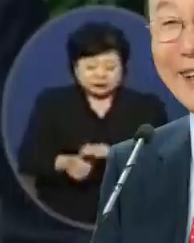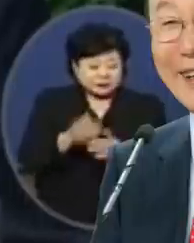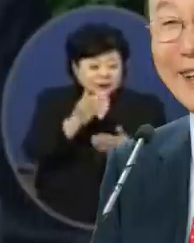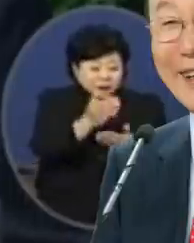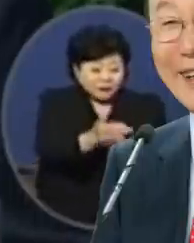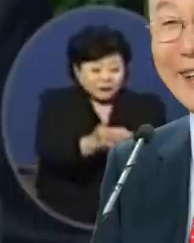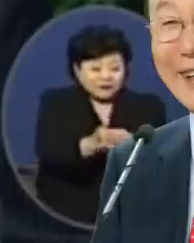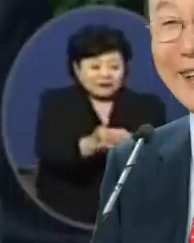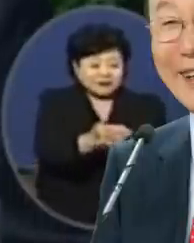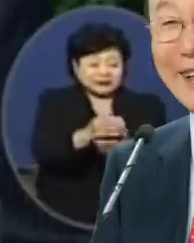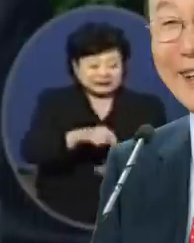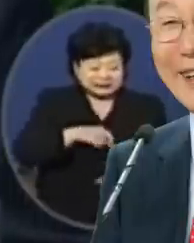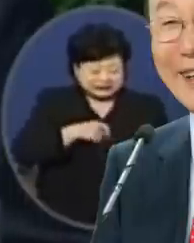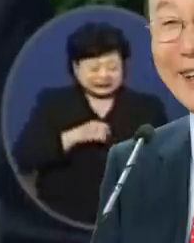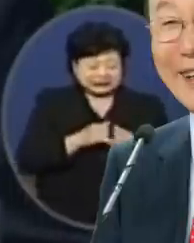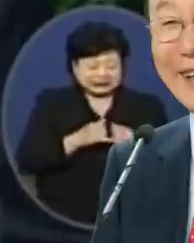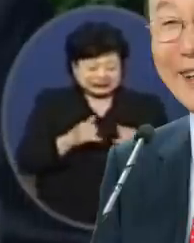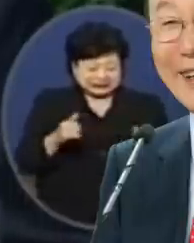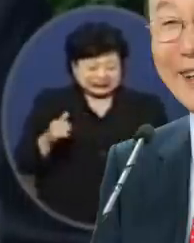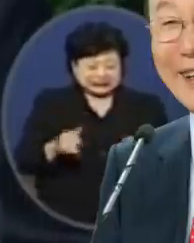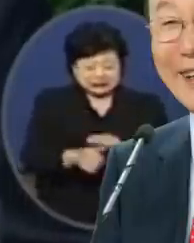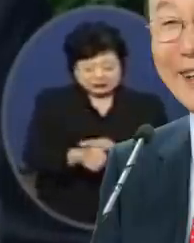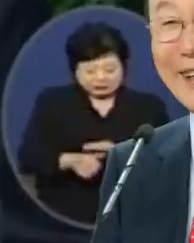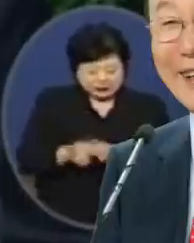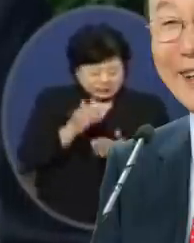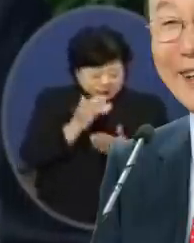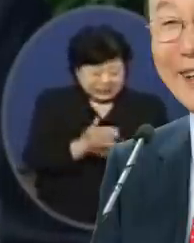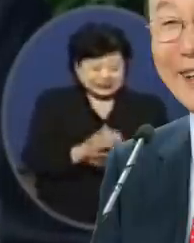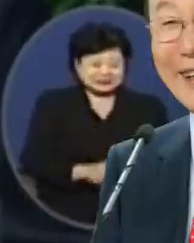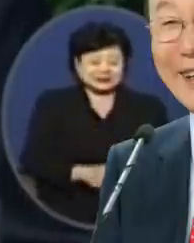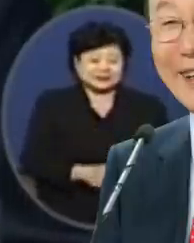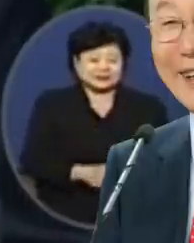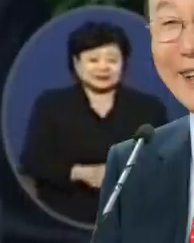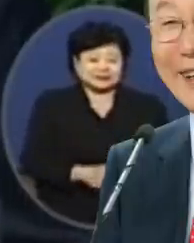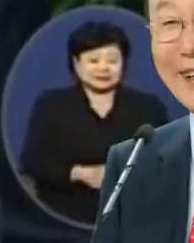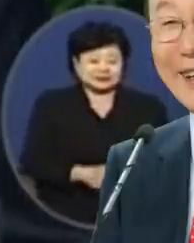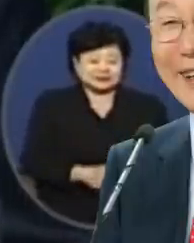마라. 나의 의인은 뒤로 물러가지 말라는 것입니다.